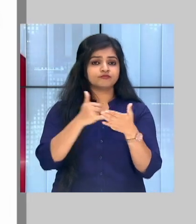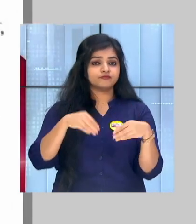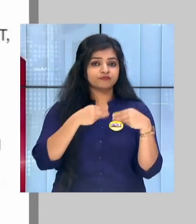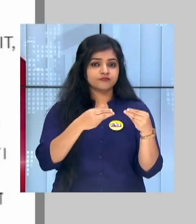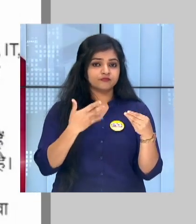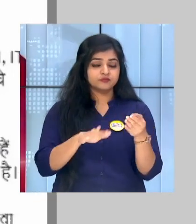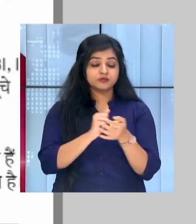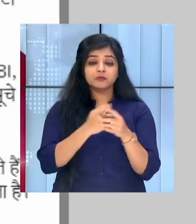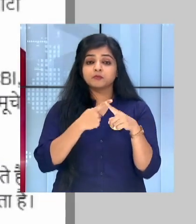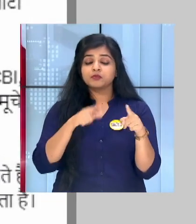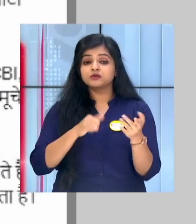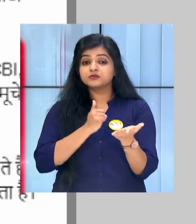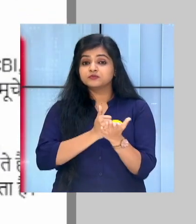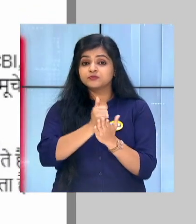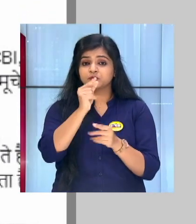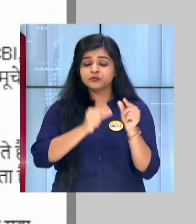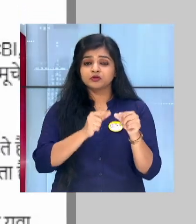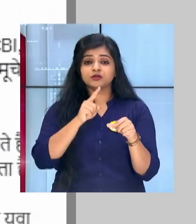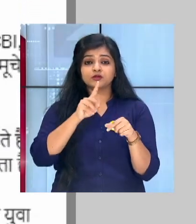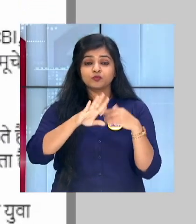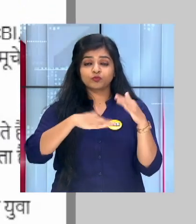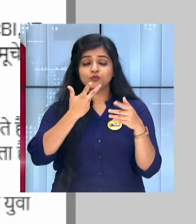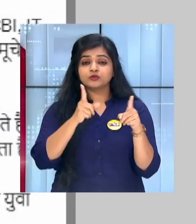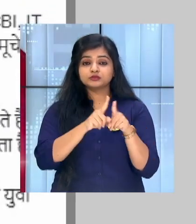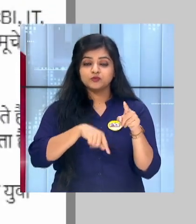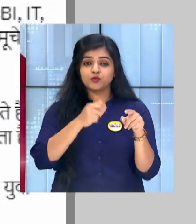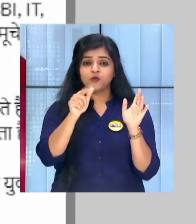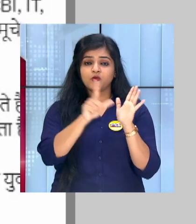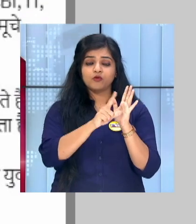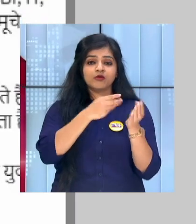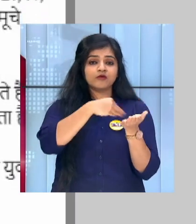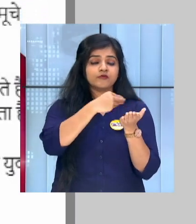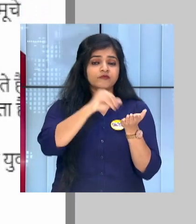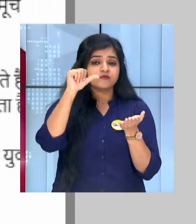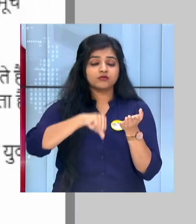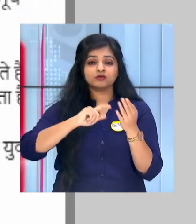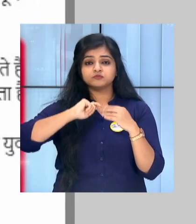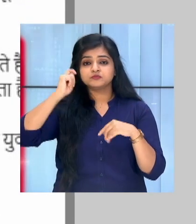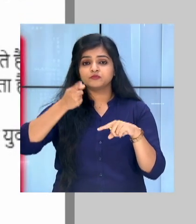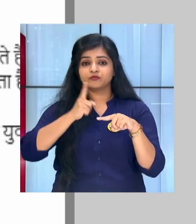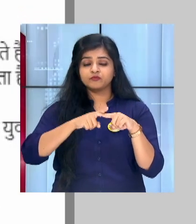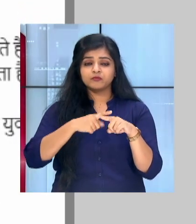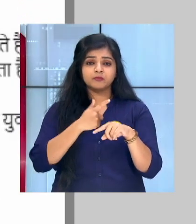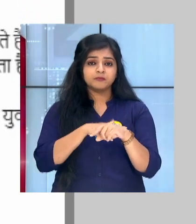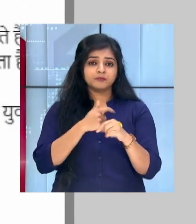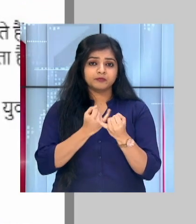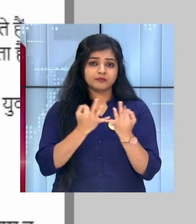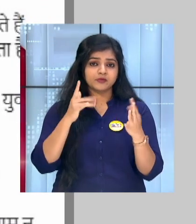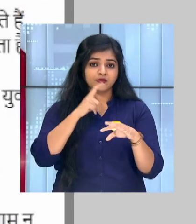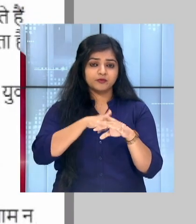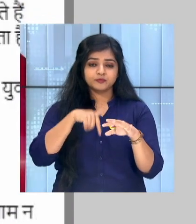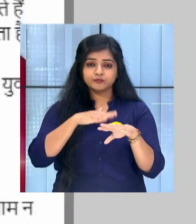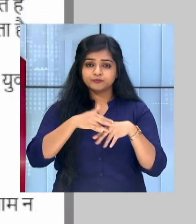സമയത്ത് കർഷകർ ആയിരക്കണക്കിന് രൂപ വായ്പ തിരിച്ചടയ്ക്കാൻ കഴിയാതെ ആത്മഹത്യ ചെയ്യുന്ന ഒരു സാഹചര്യമാണ്